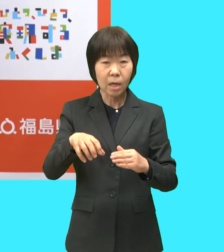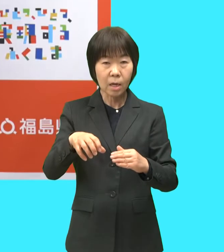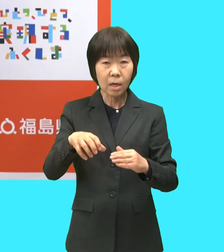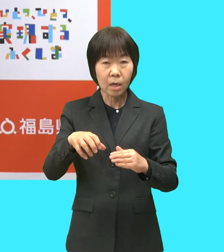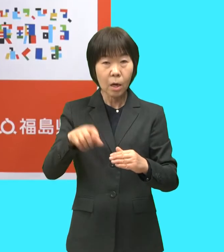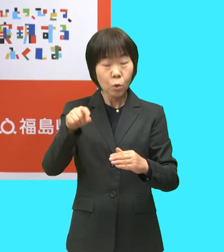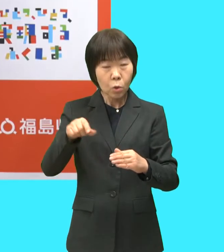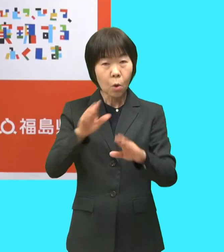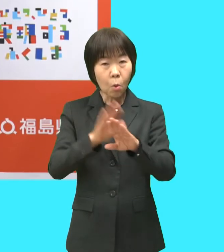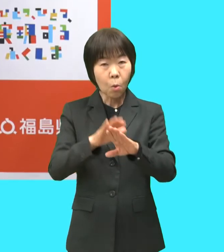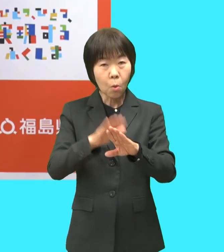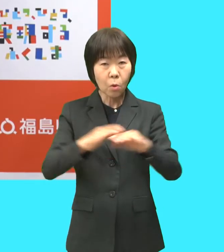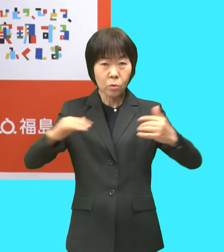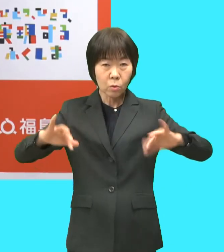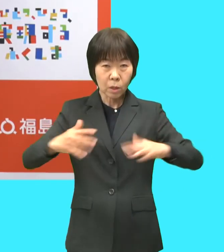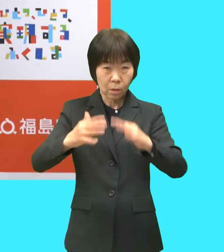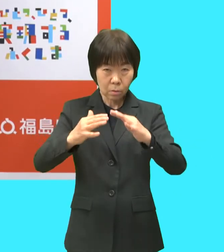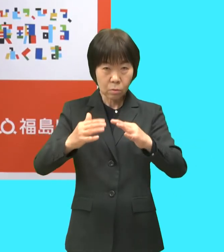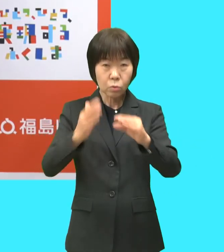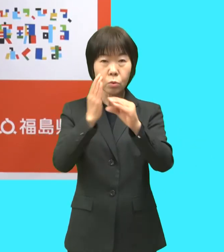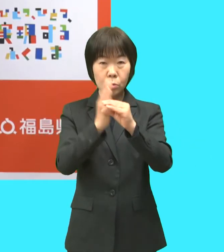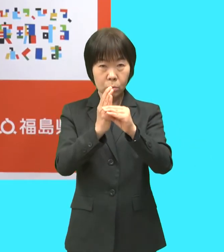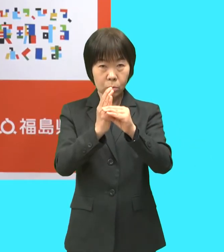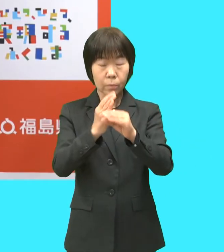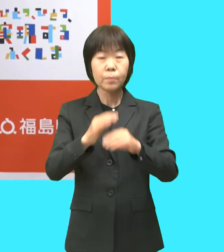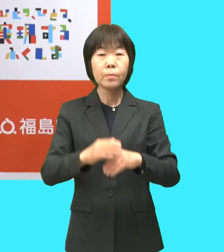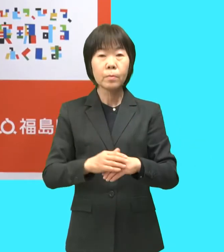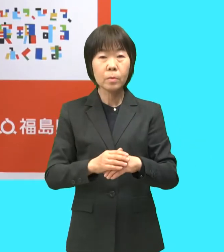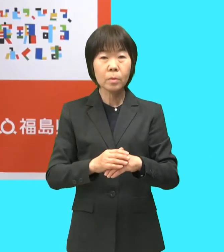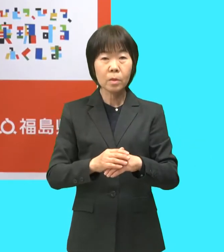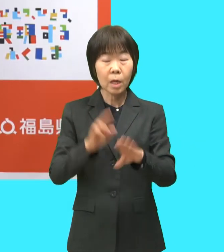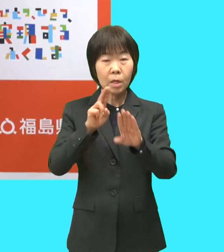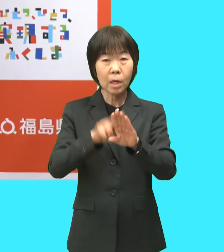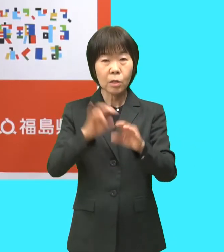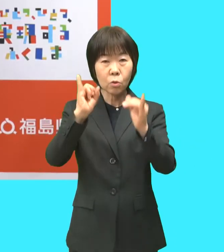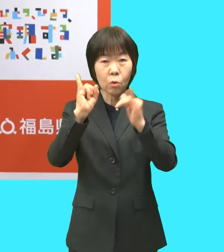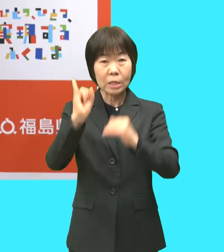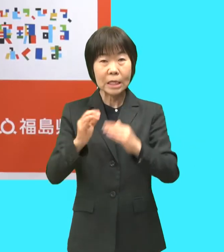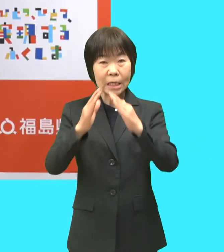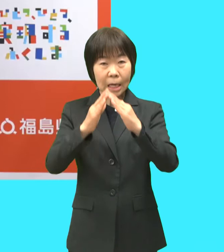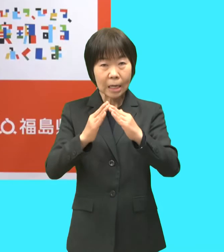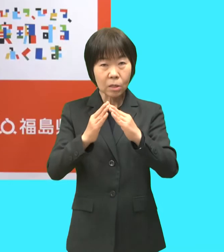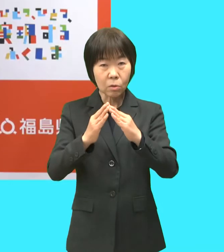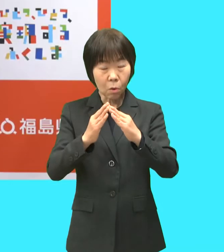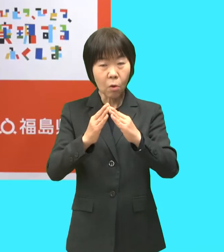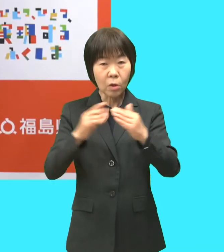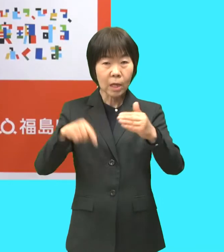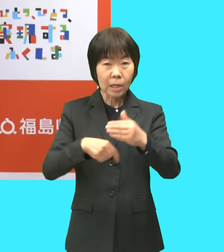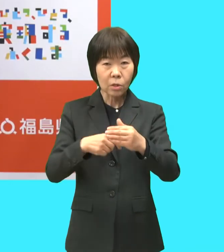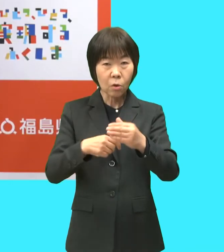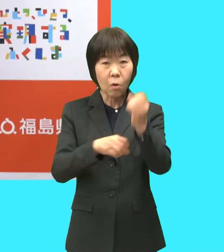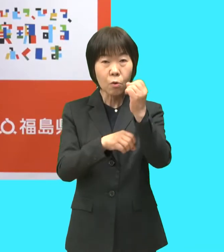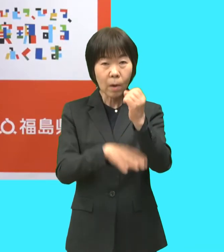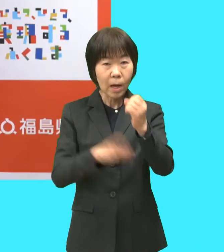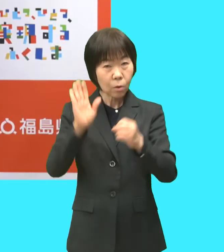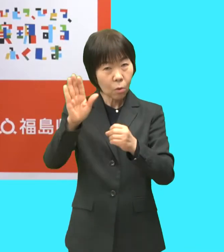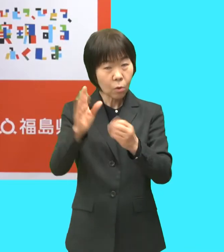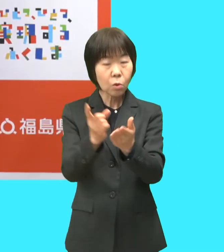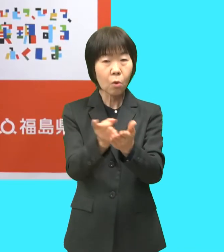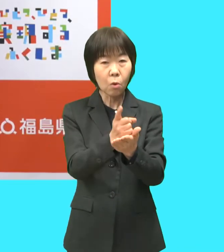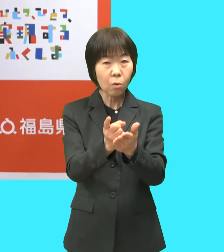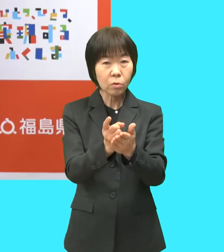あり方の議論が行われているところであります。検討委員会での議論を踏まえ今後の方向性を